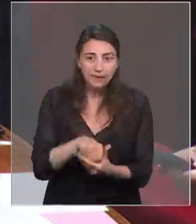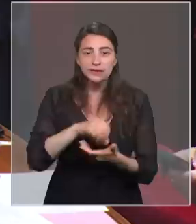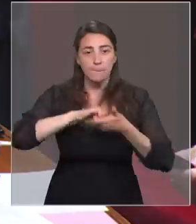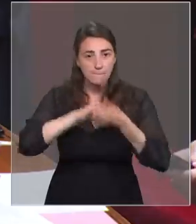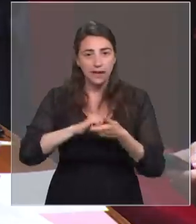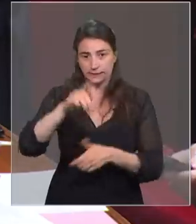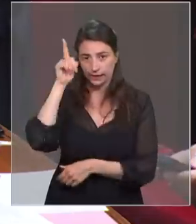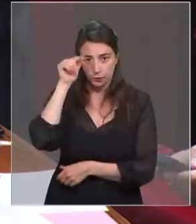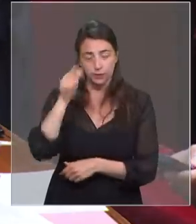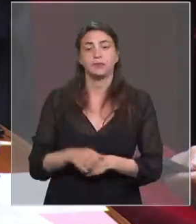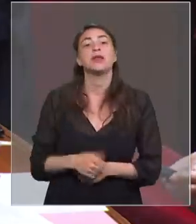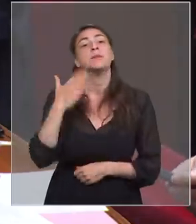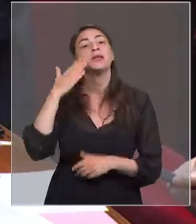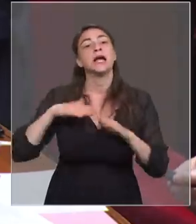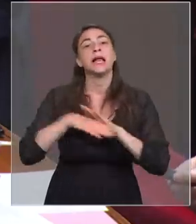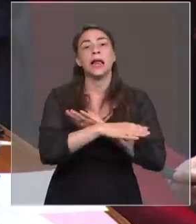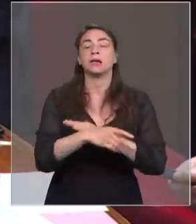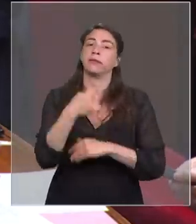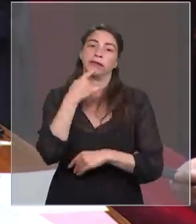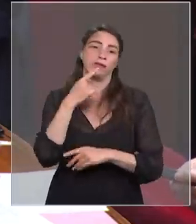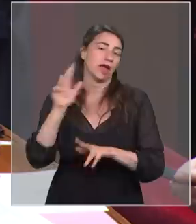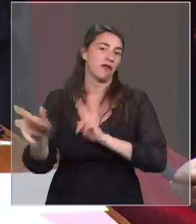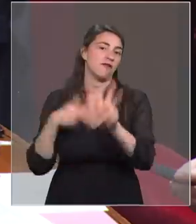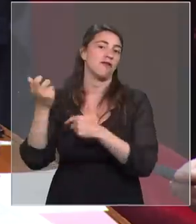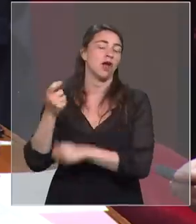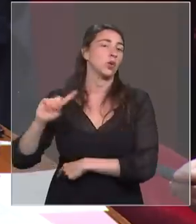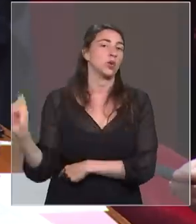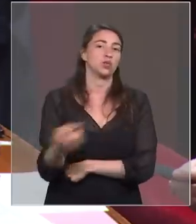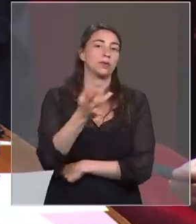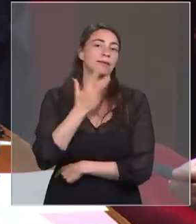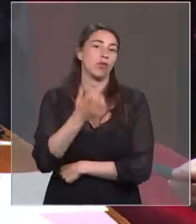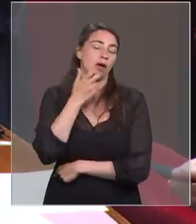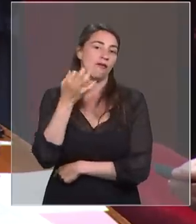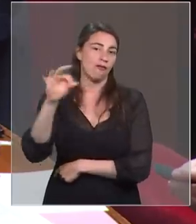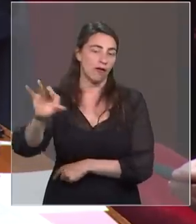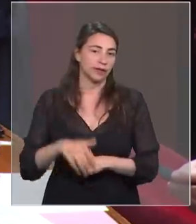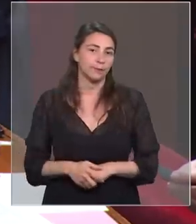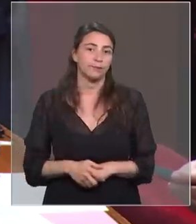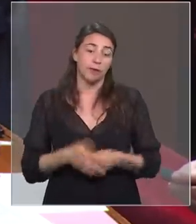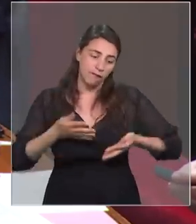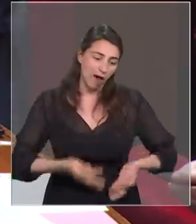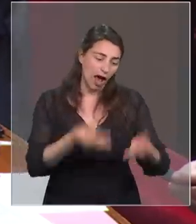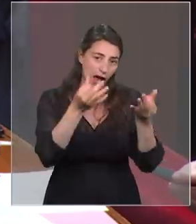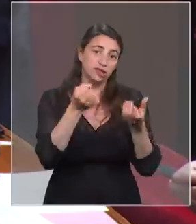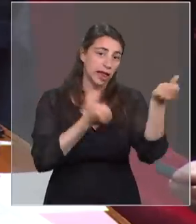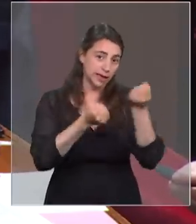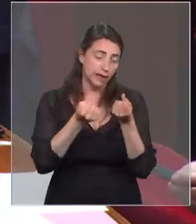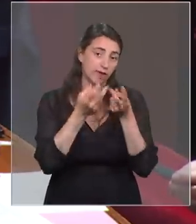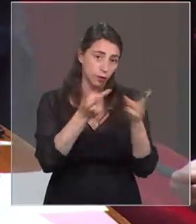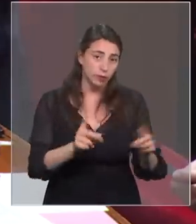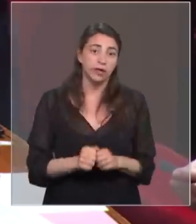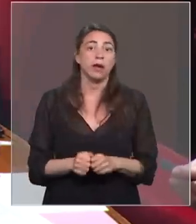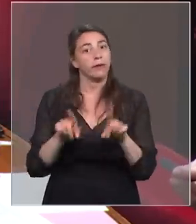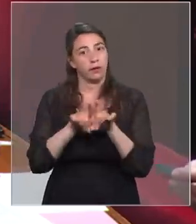Et frauder, c'est spolier les Français qui contribuent honnêtement, c'est fragiliser nos services publics et c'est mettre en cause ce